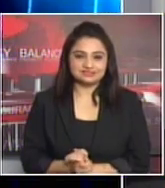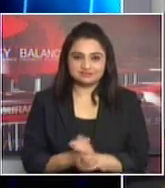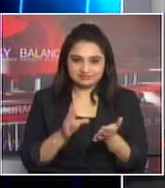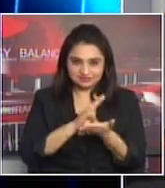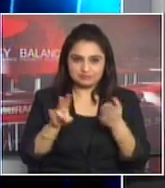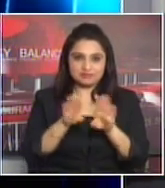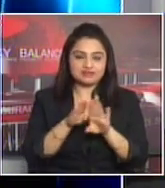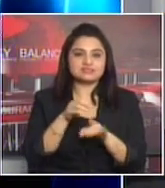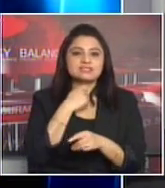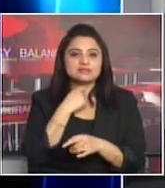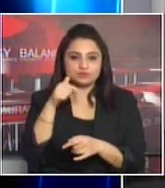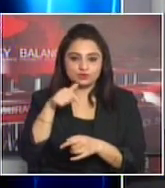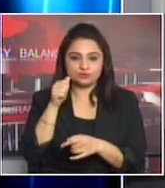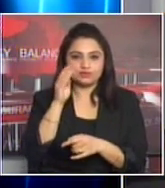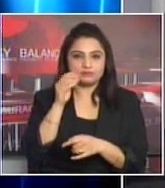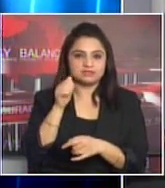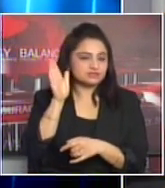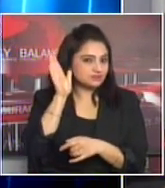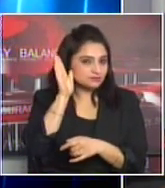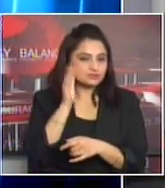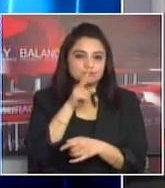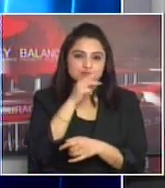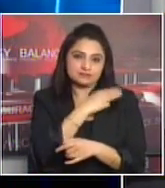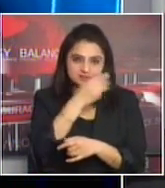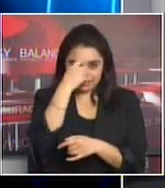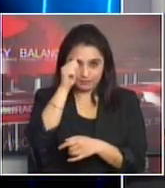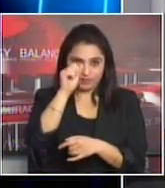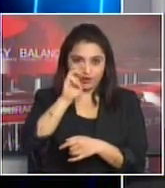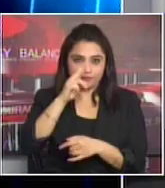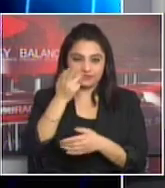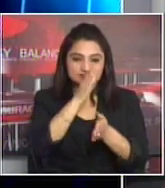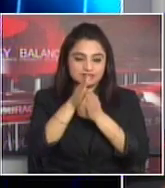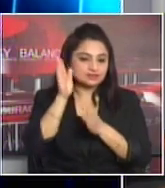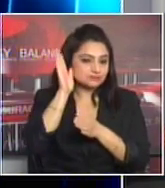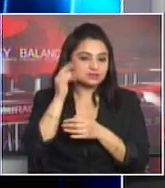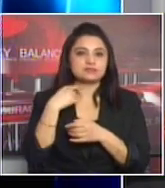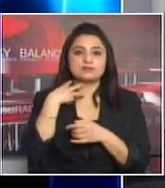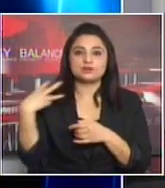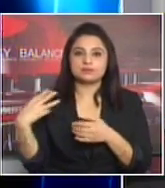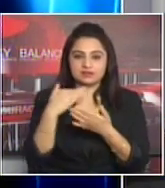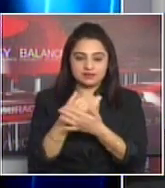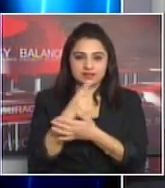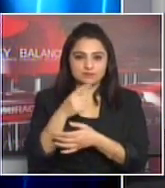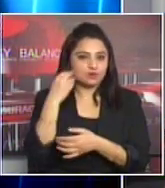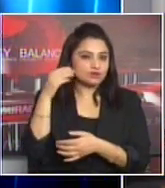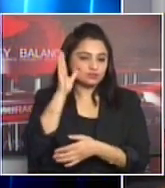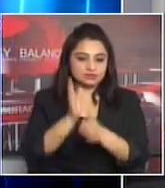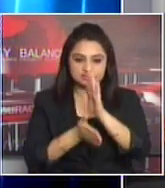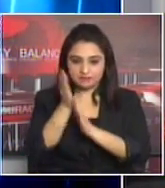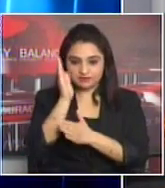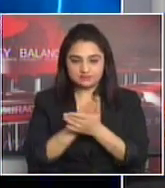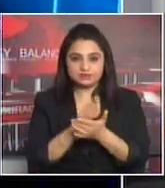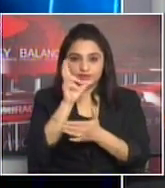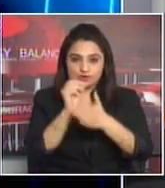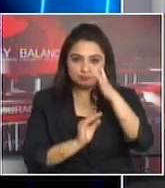एक्युरेसी ब्यालेन्स क्रेडिबिलिटी यो हो एबिसी न्युज। म अमीर र साङ्केतिक समाचारमा हुनुहुन्छ उमा पौडेल। कार्यक्रम हो हट न्युज